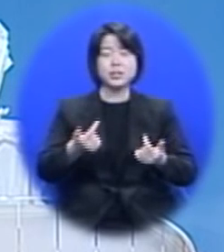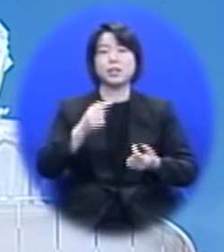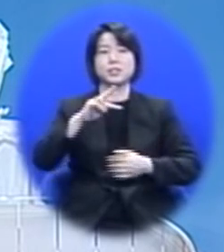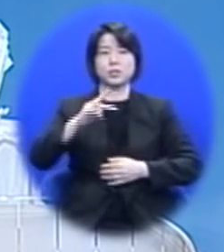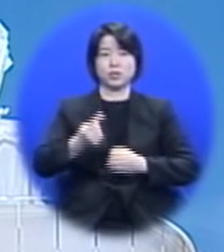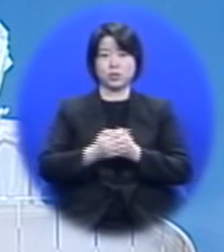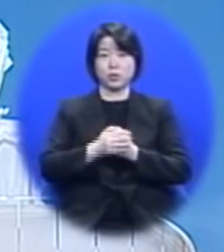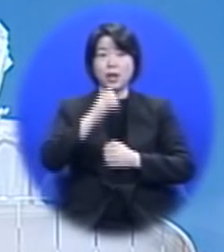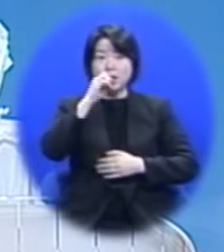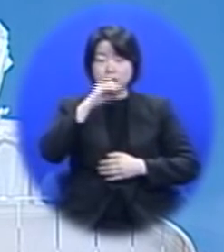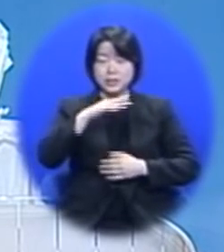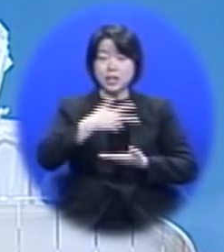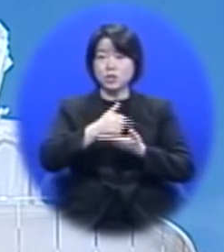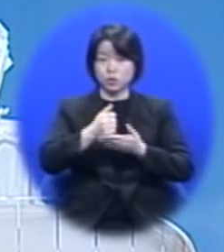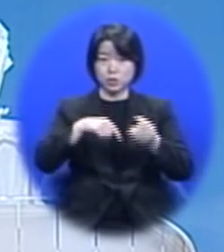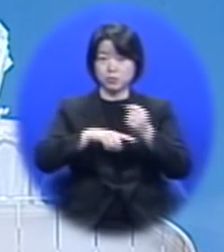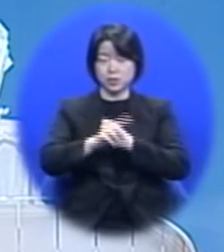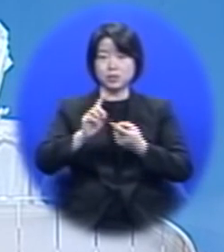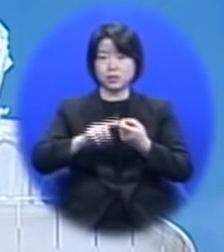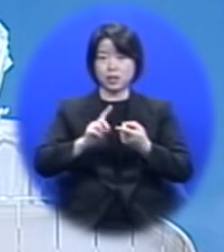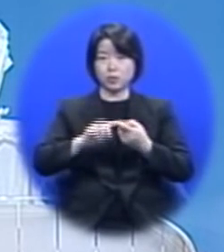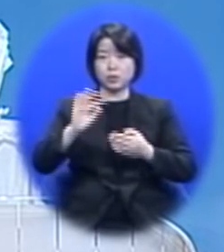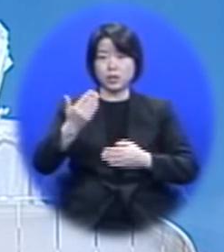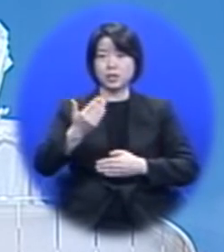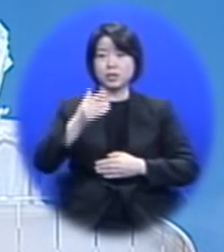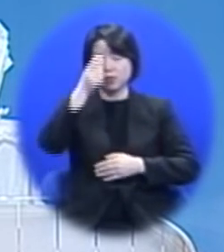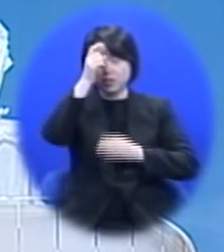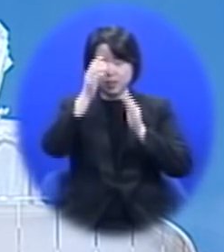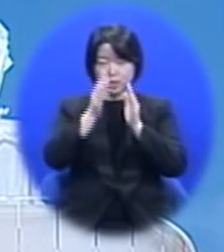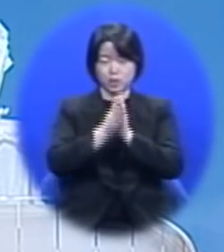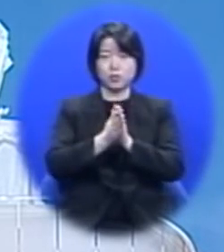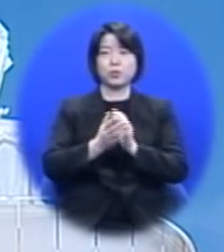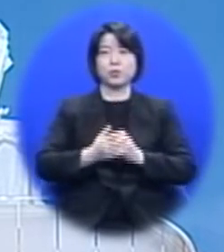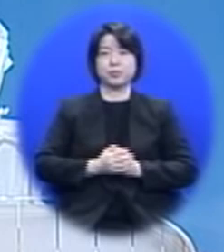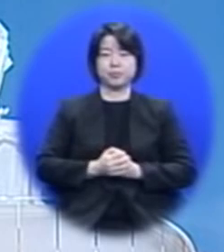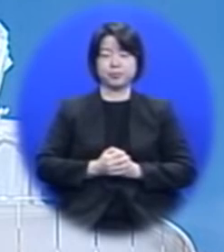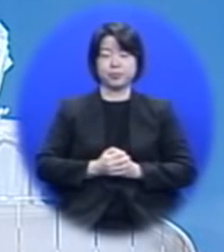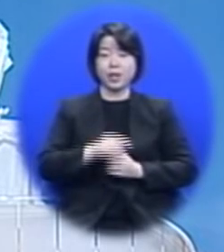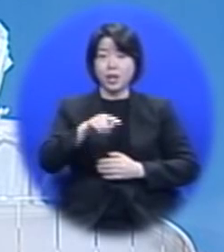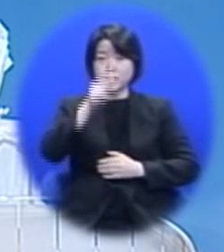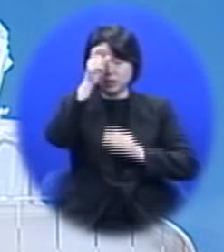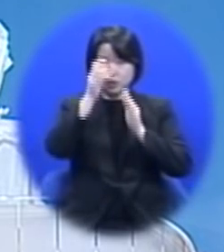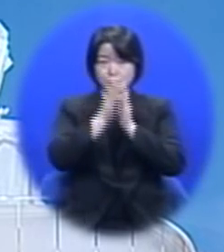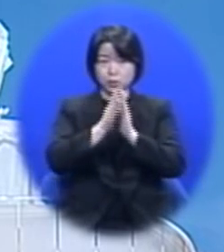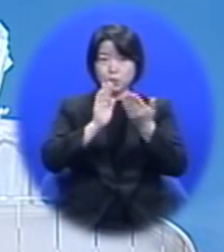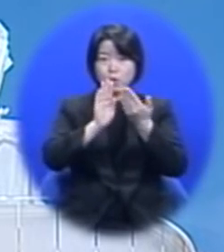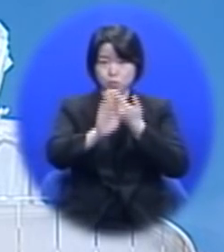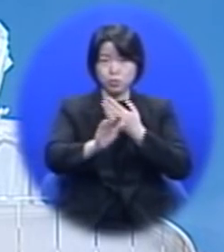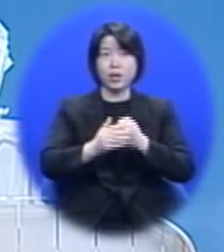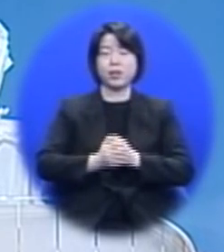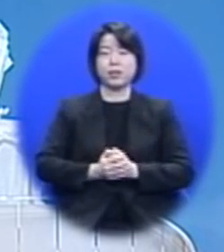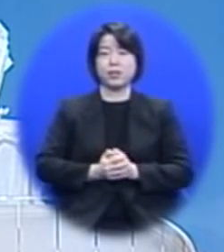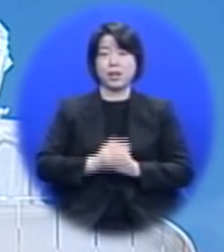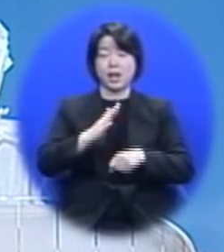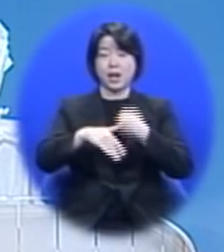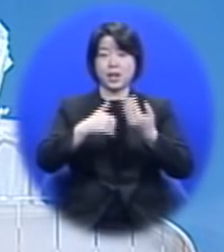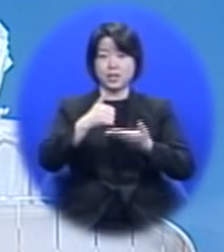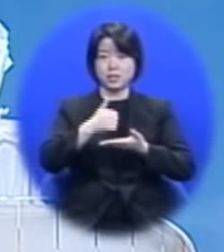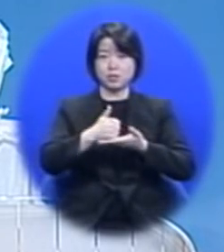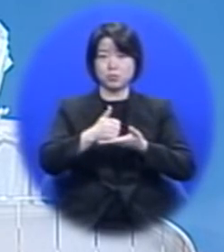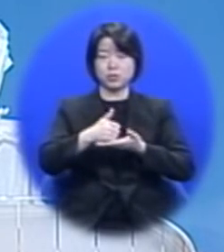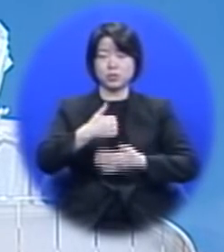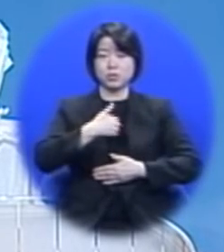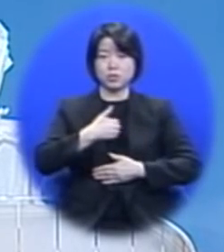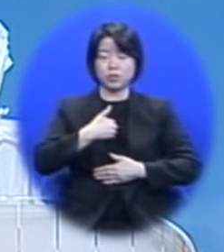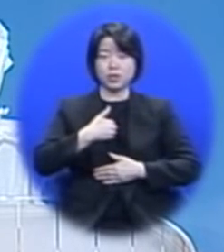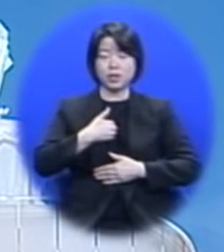그저 주님 뜻대로 되기를 기도했습니다. 그 기도 후에 하나님은